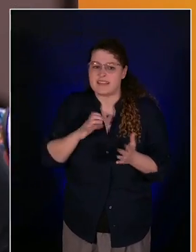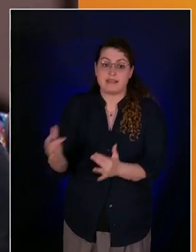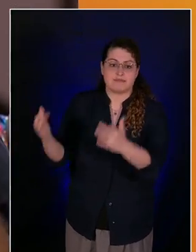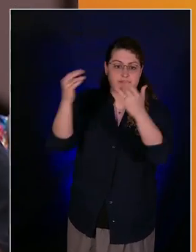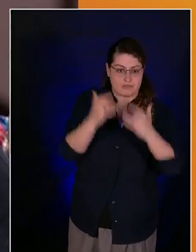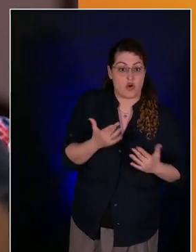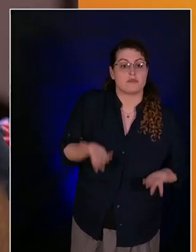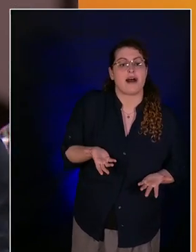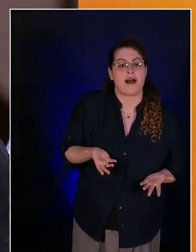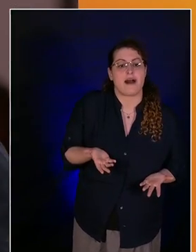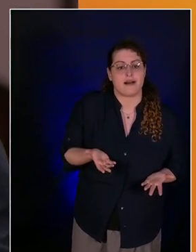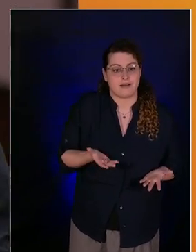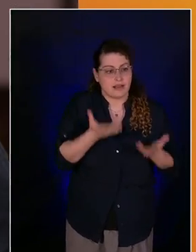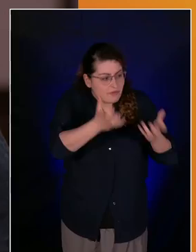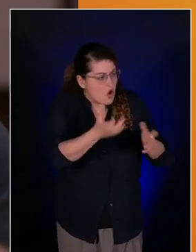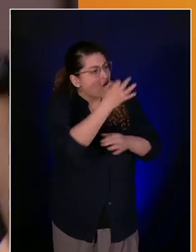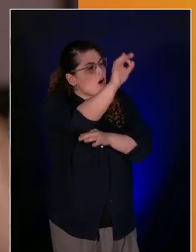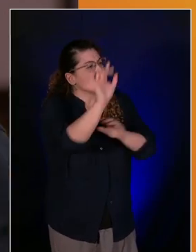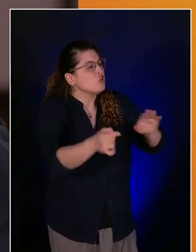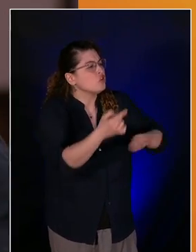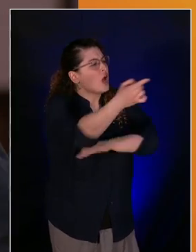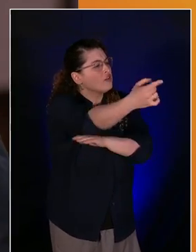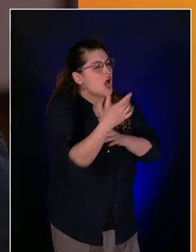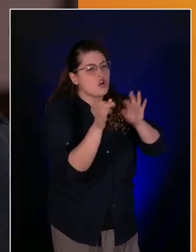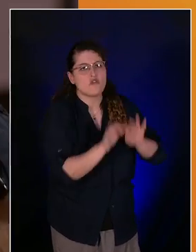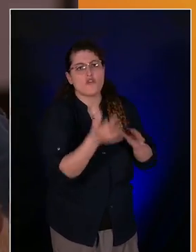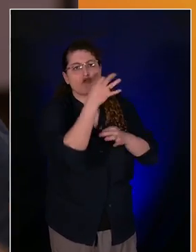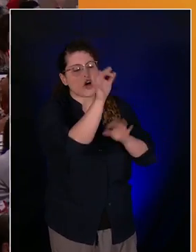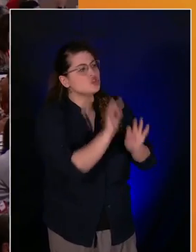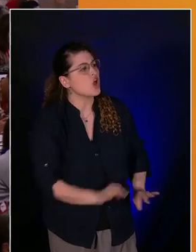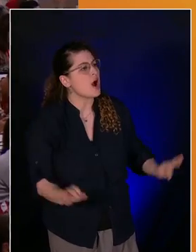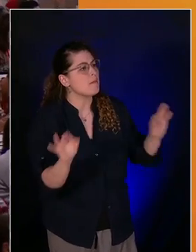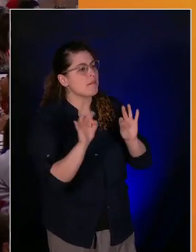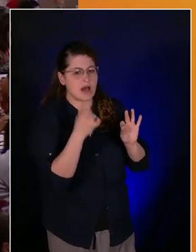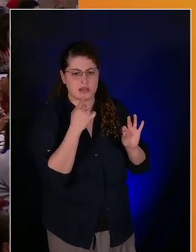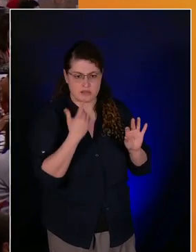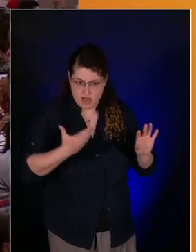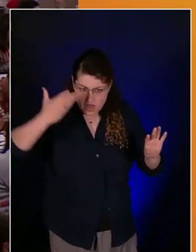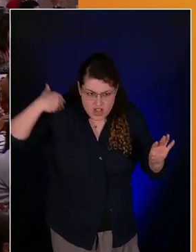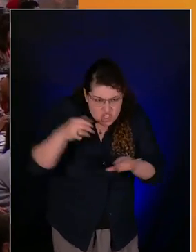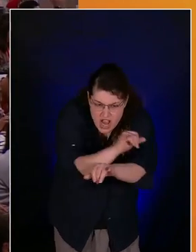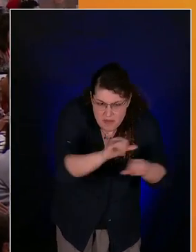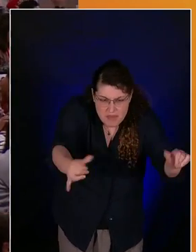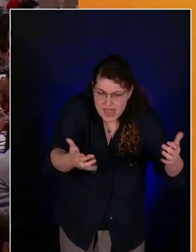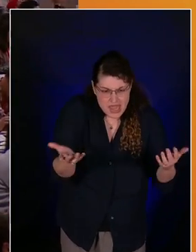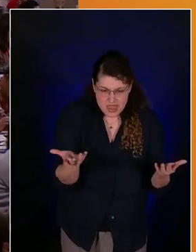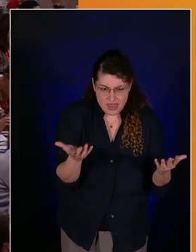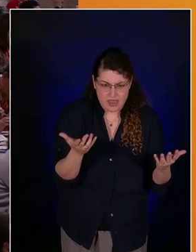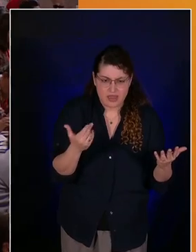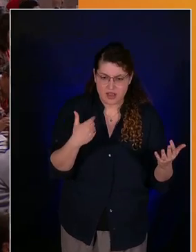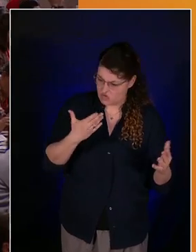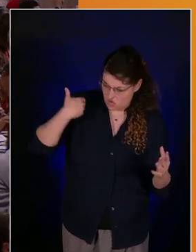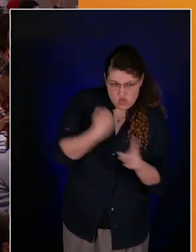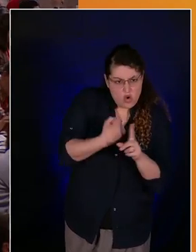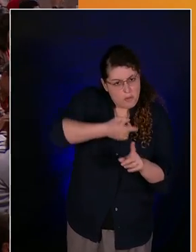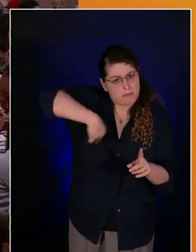veut nous vendre une France soitdant an éternel une France qui n'existe pas une France qui n'a jamais existé et de notre combat et